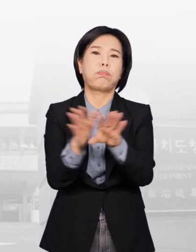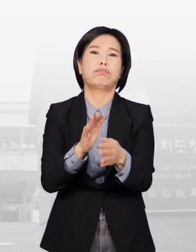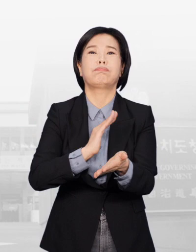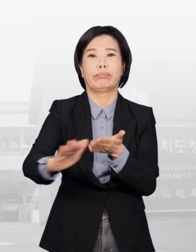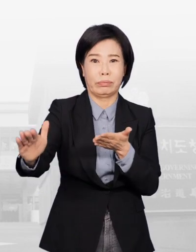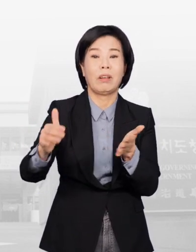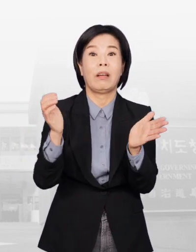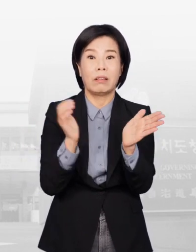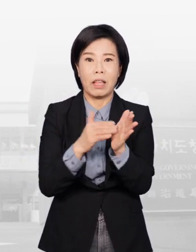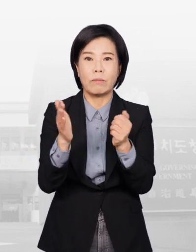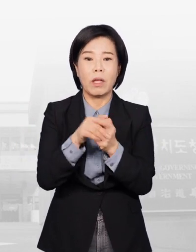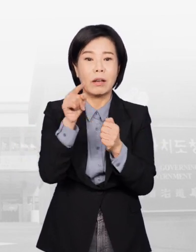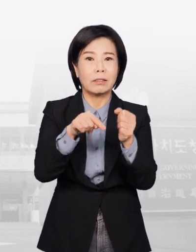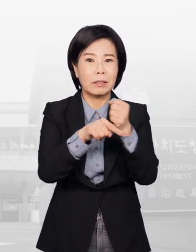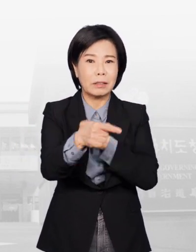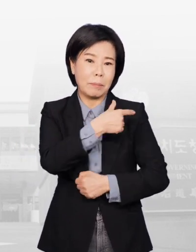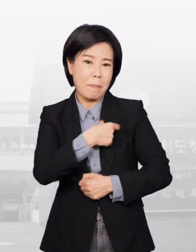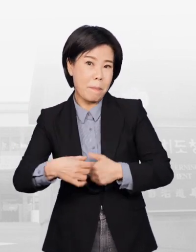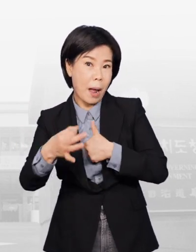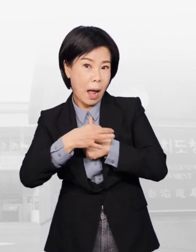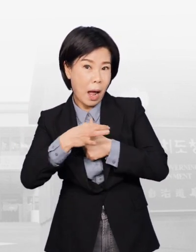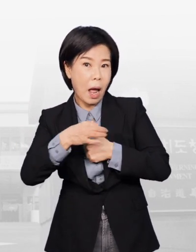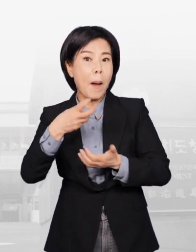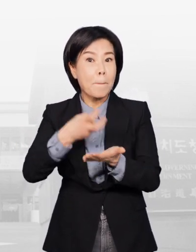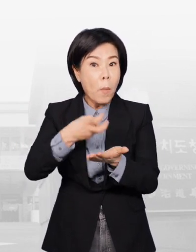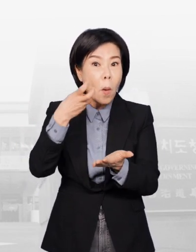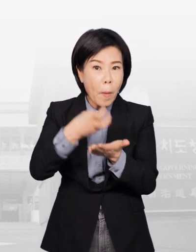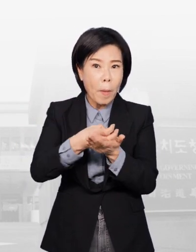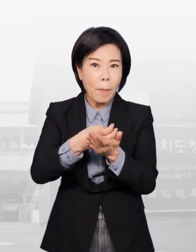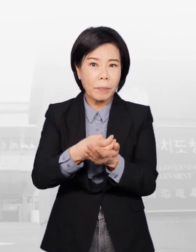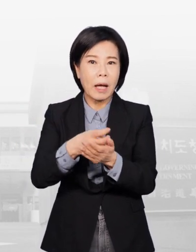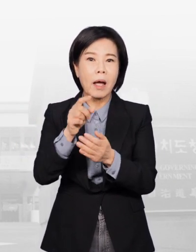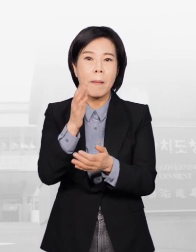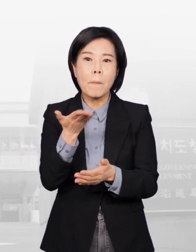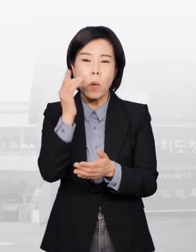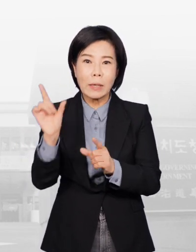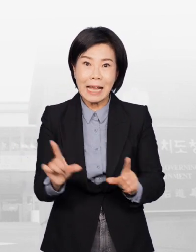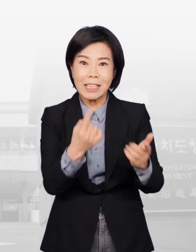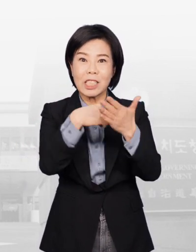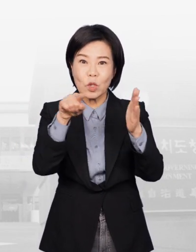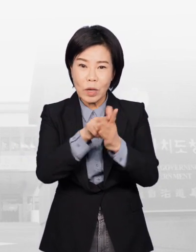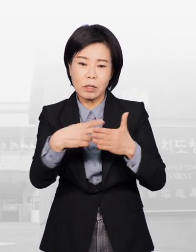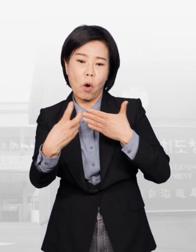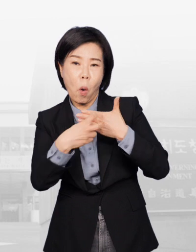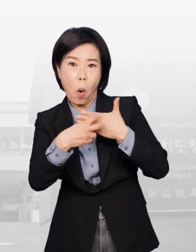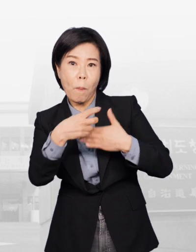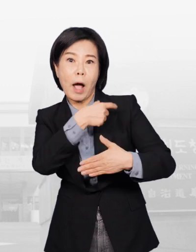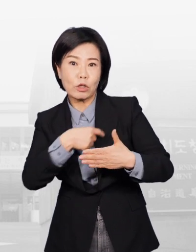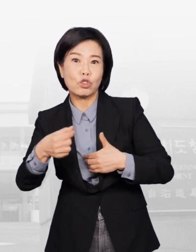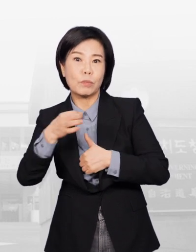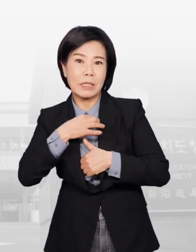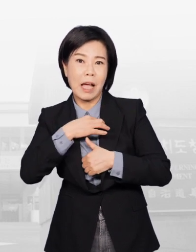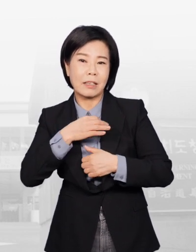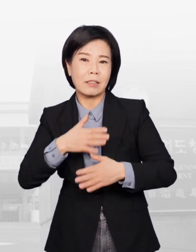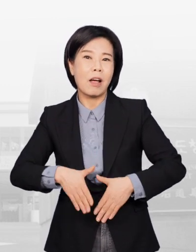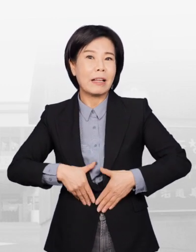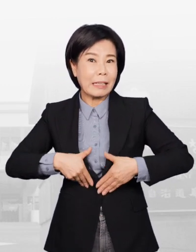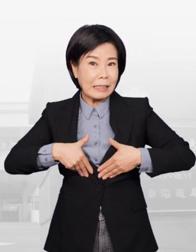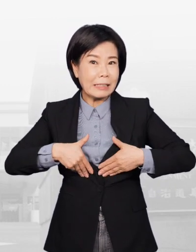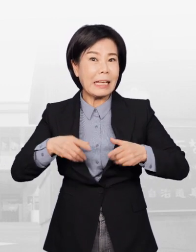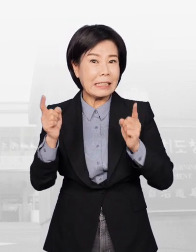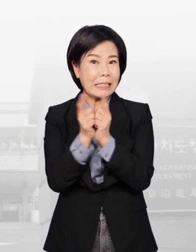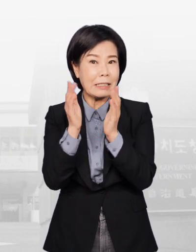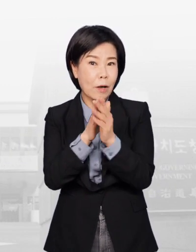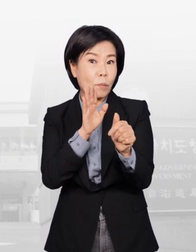때문입니다. 에너지 바우처란 국민기초생활보장법상 생계급여 또는 의료급여 수급자인 에너지